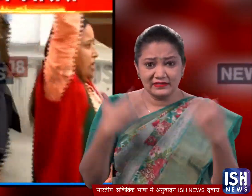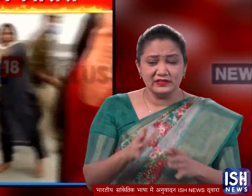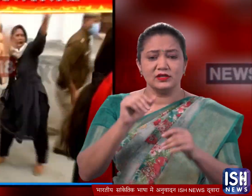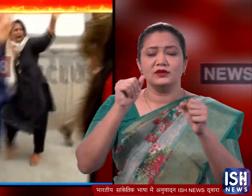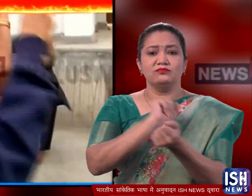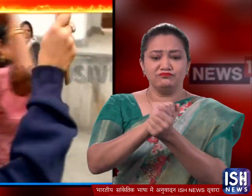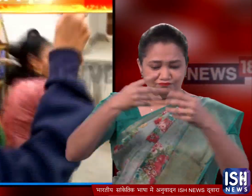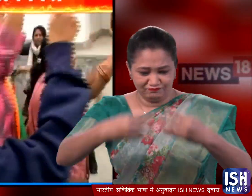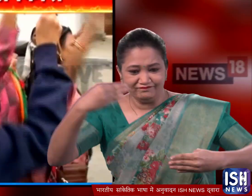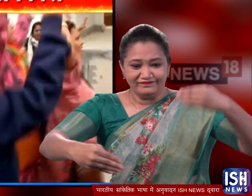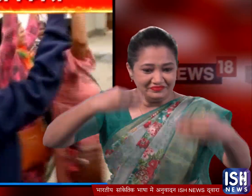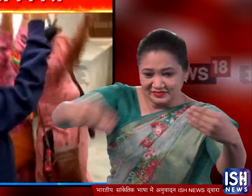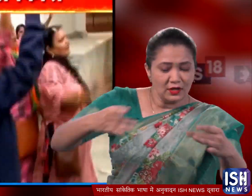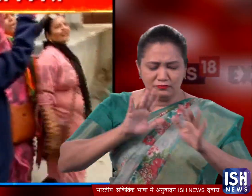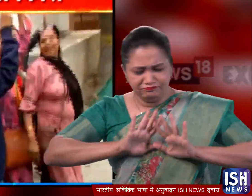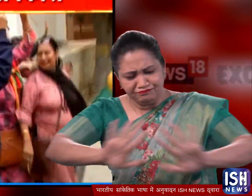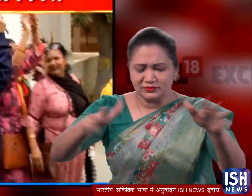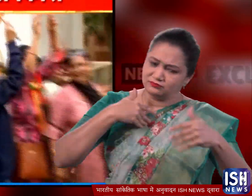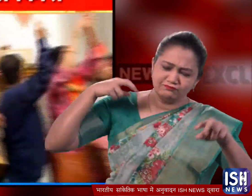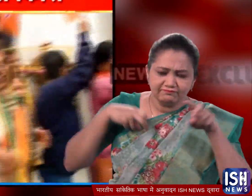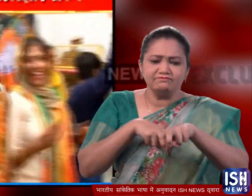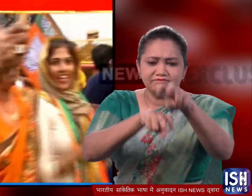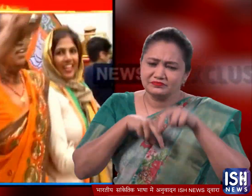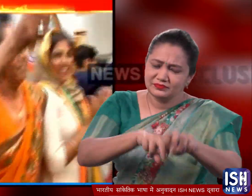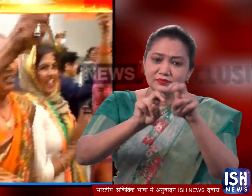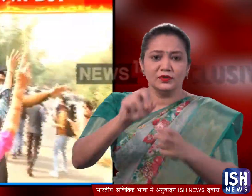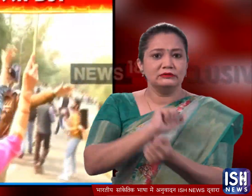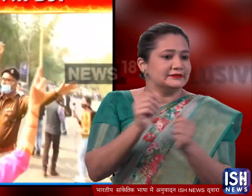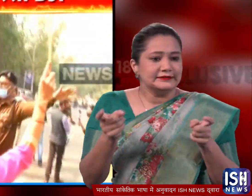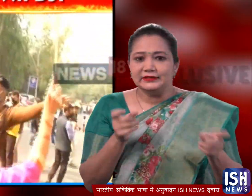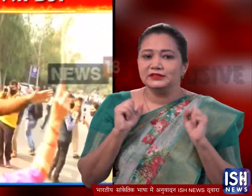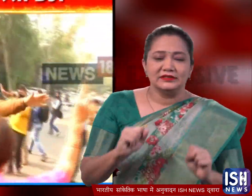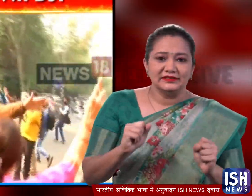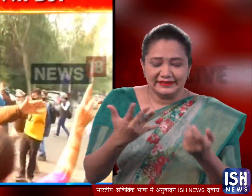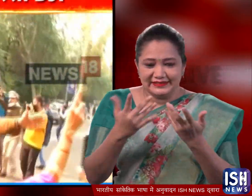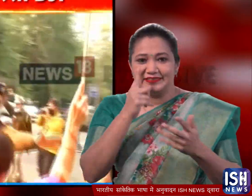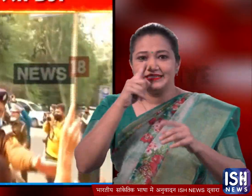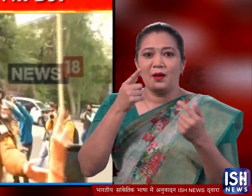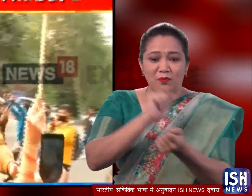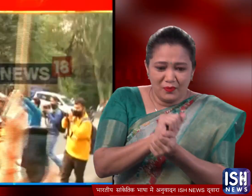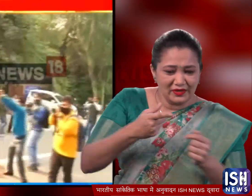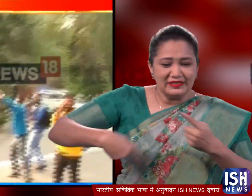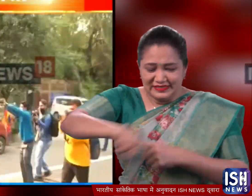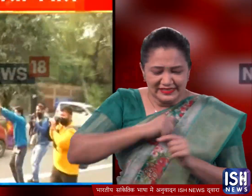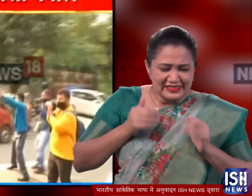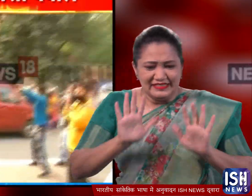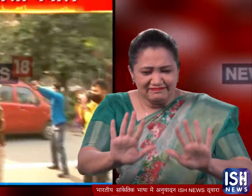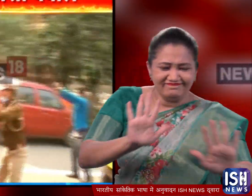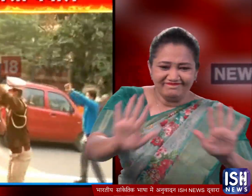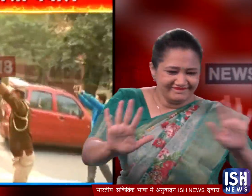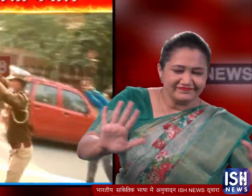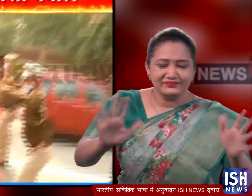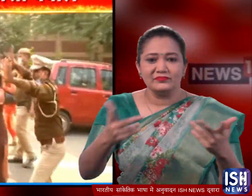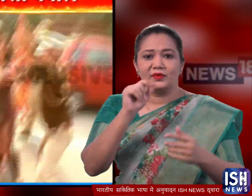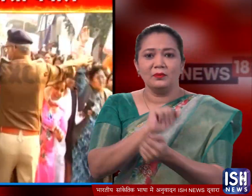बैरिकेड हटाकर प्रदर्शन कर रही महिलाएं आगे बढ़ गईं और पुलिस वाले लाचार दिखने लगे। हाथों से महिलाओं का रास्ता रोकने की कोशिश करने लगे। प्रदर्शन के